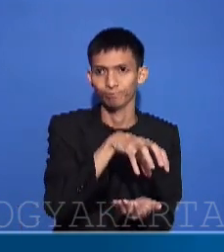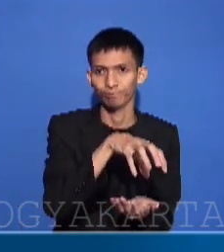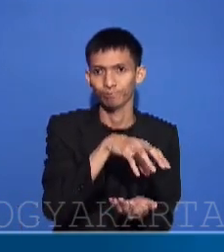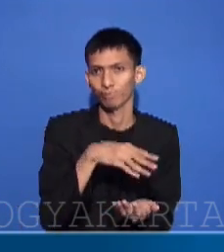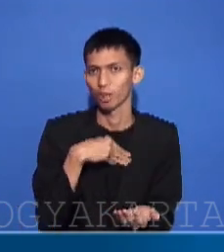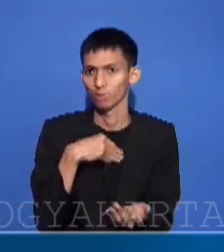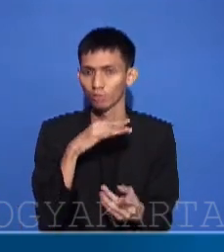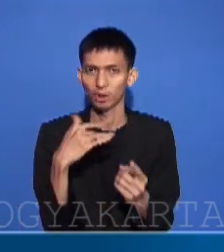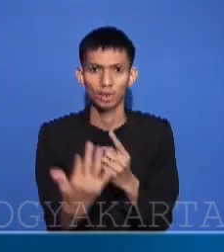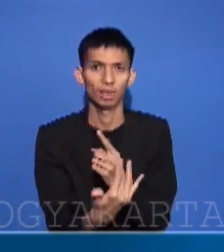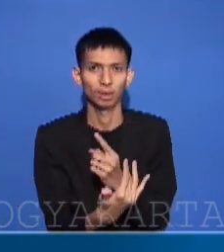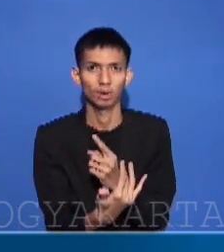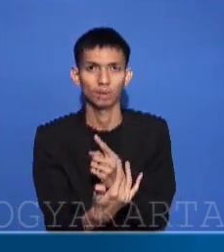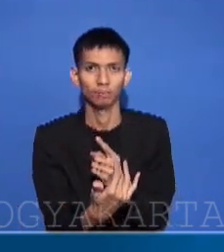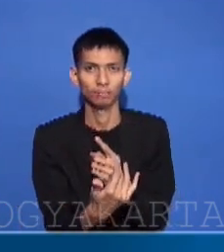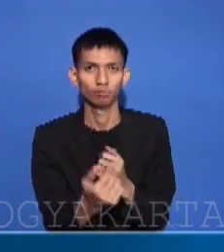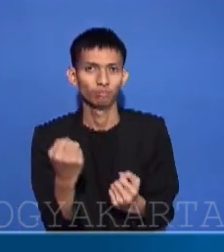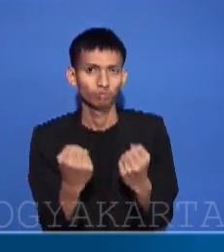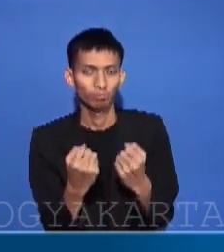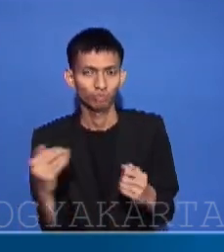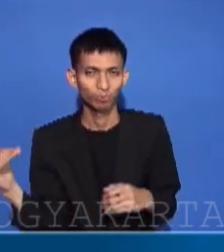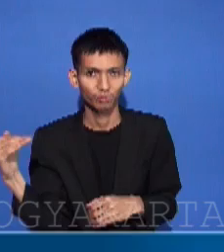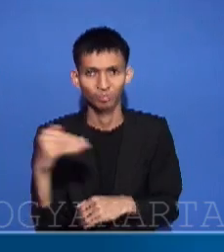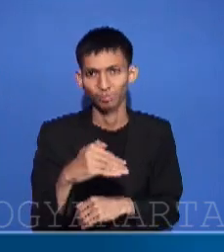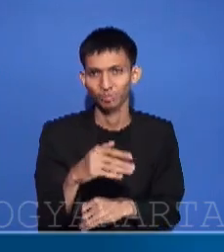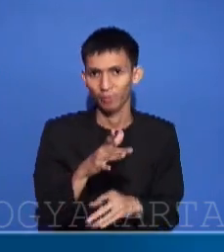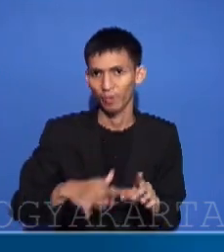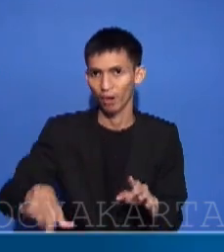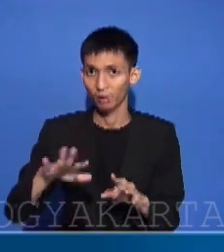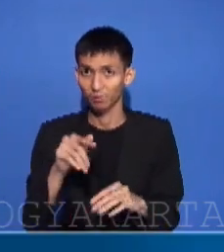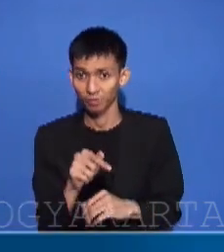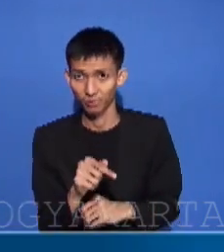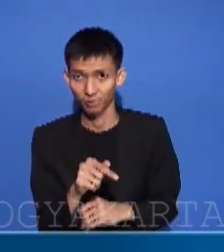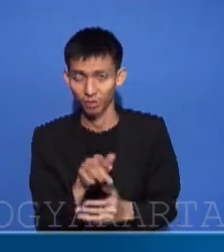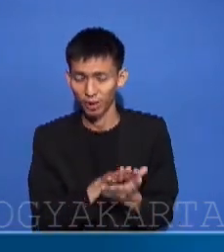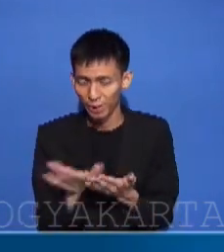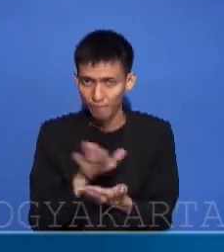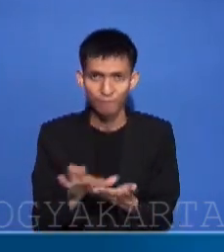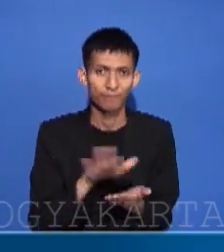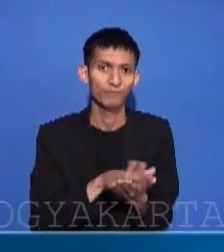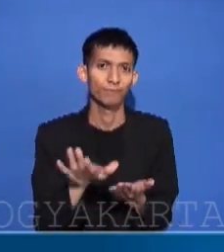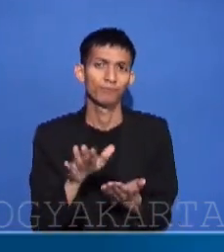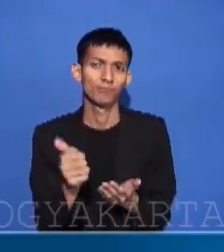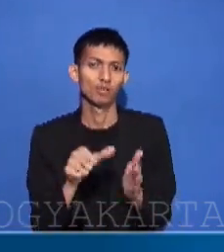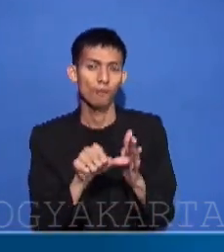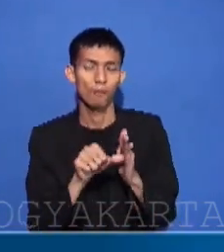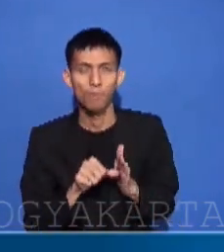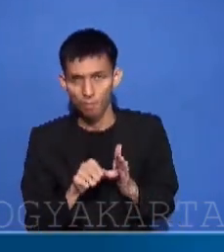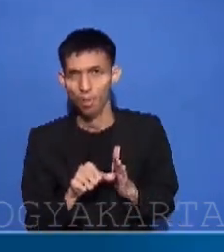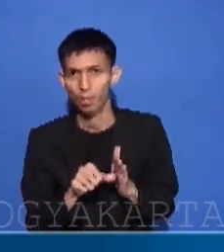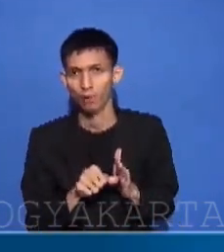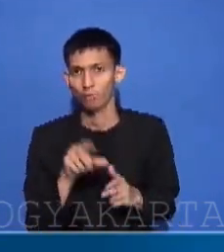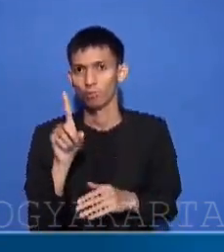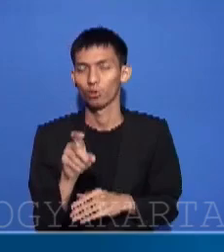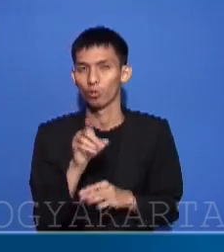datangnya bantuan dropping air dari komunitas berkah Jogja berbagi ke kampungnya sedikitnya dapat meringankan beban